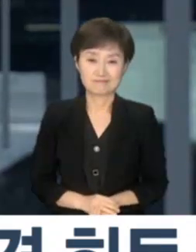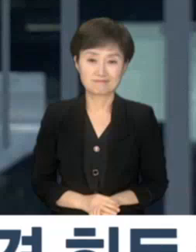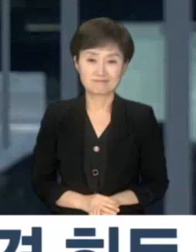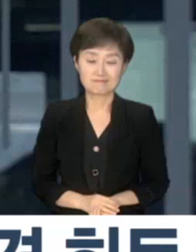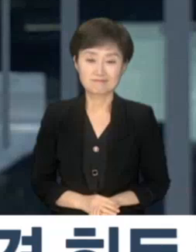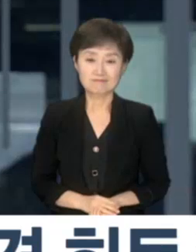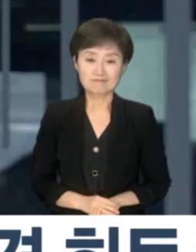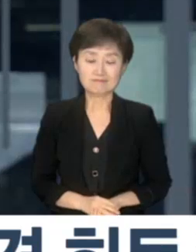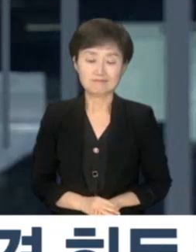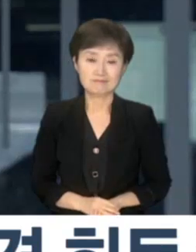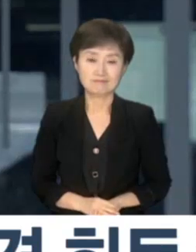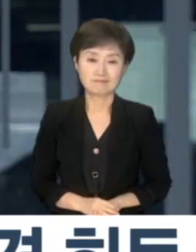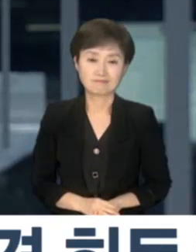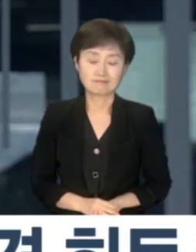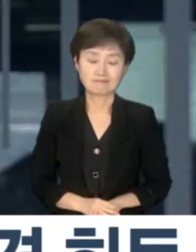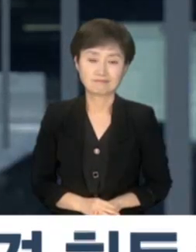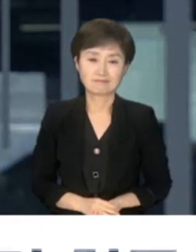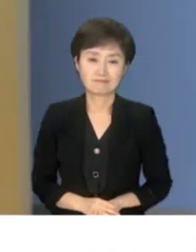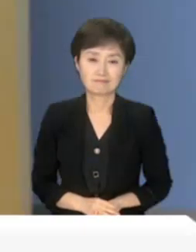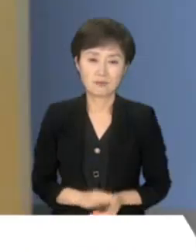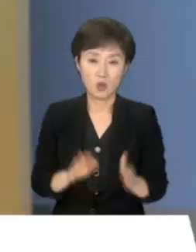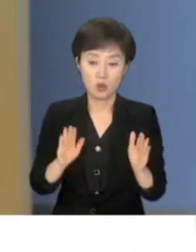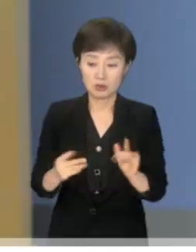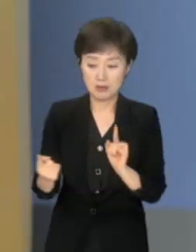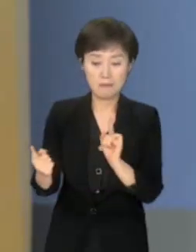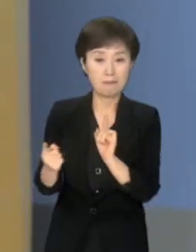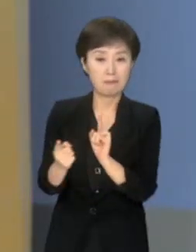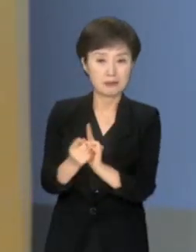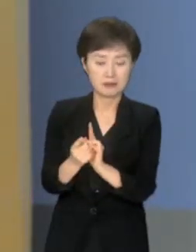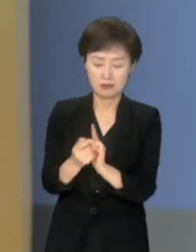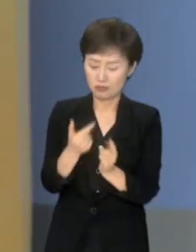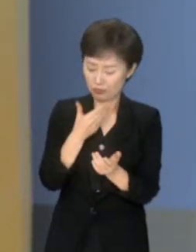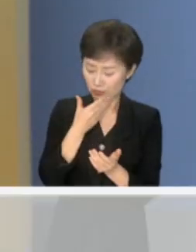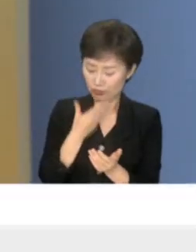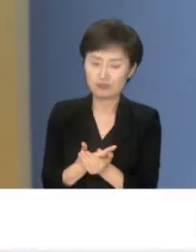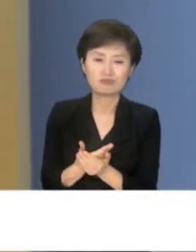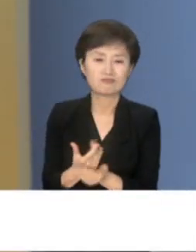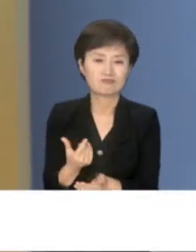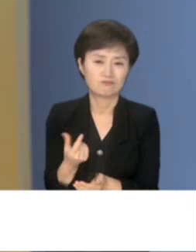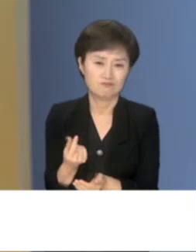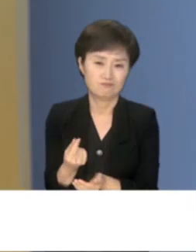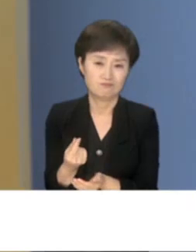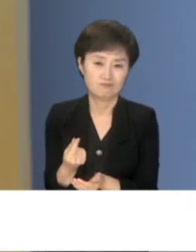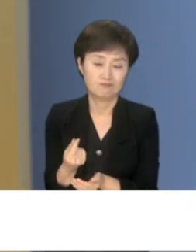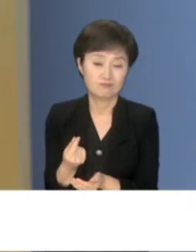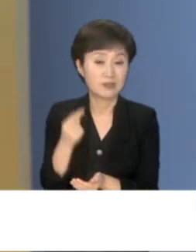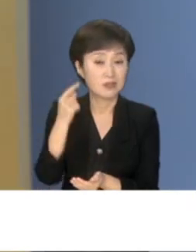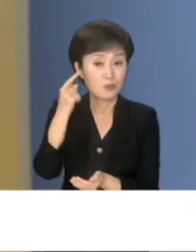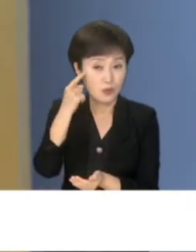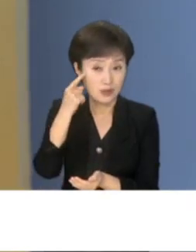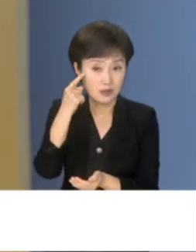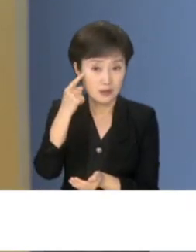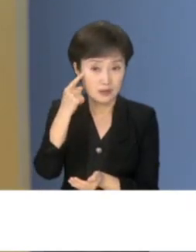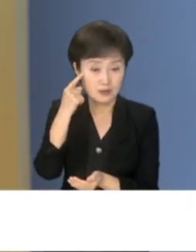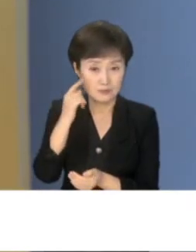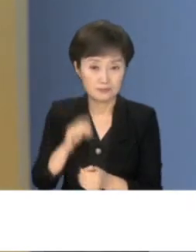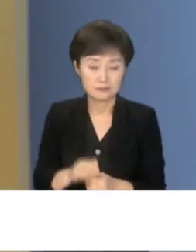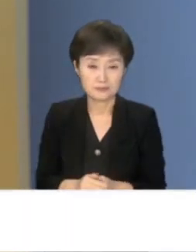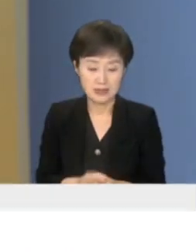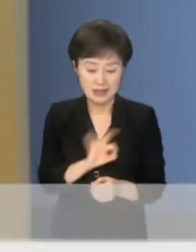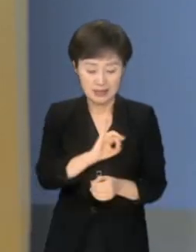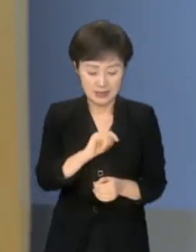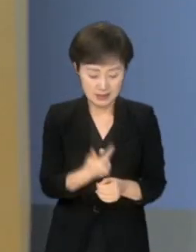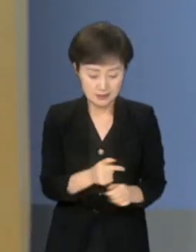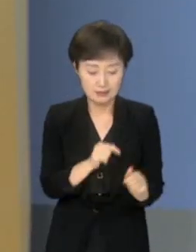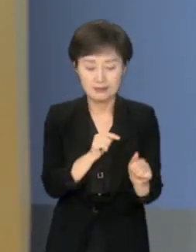먼저 발언 드리겠습니다. 일단 오늘 회동은 상당히 의미 있는 회동이 될 것으로 봅니다. 왜냐하면은 이뇨한 혁신위원장이 그동안